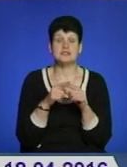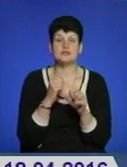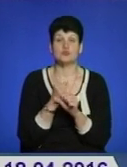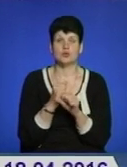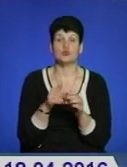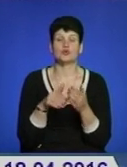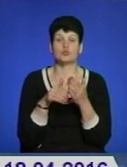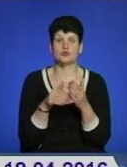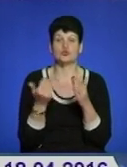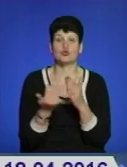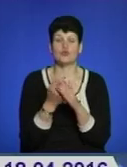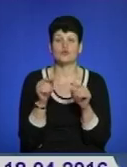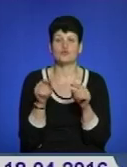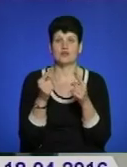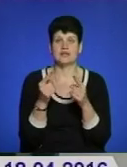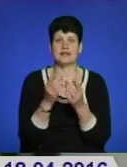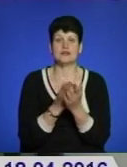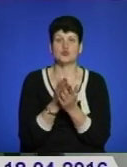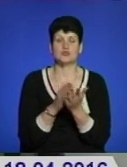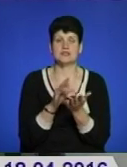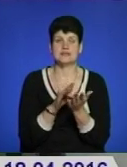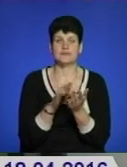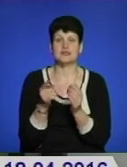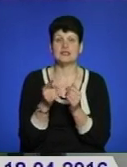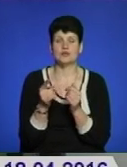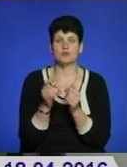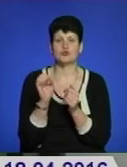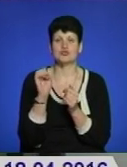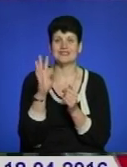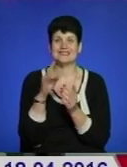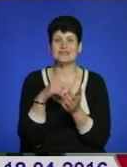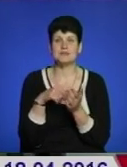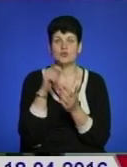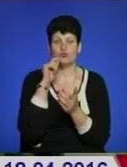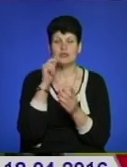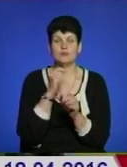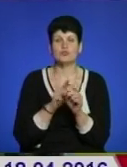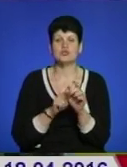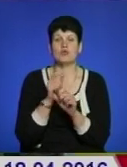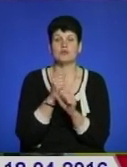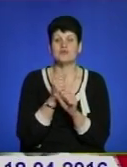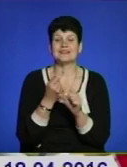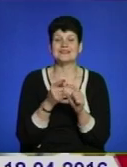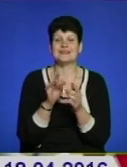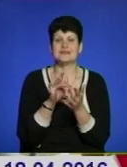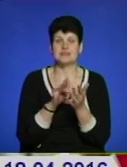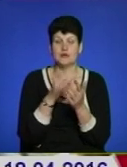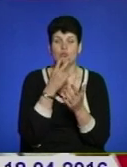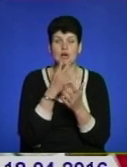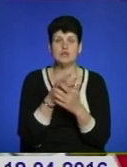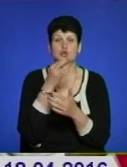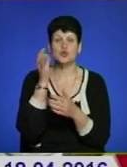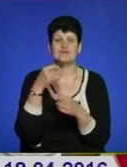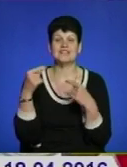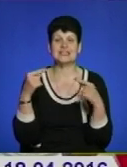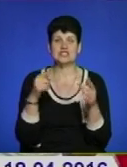фахівці новоствореного ресурсного центру. Тернопіль – 14-те місто України, де запрацював такий центр. Як показує досвід